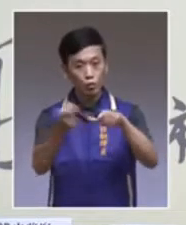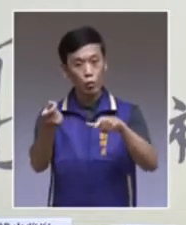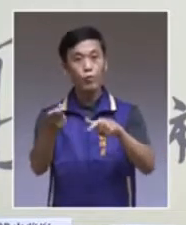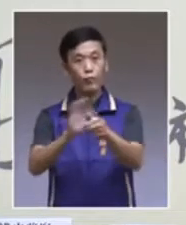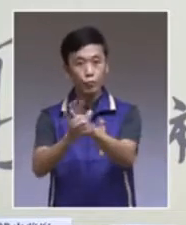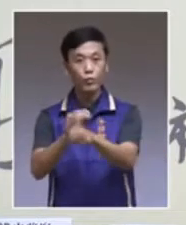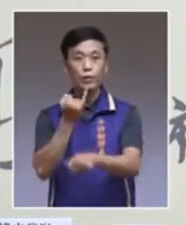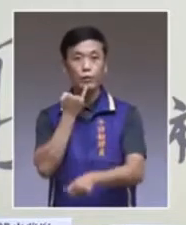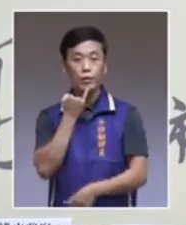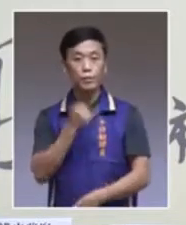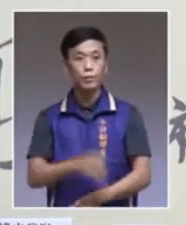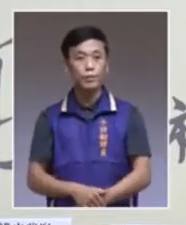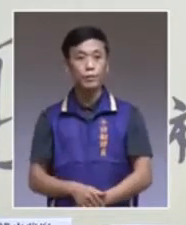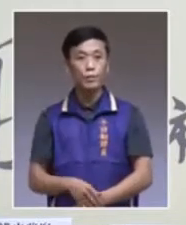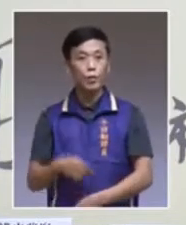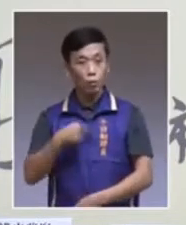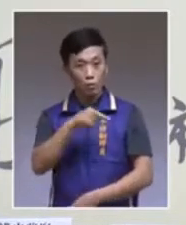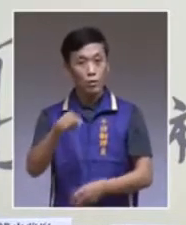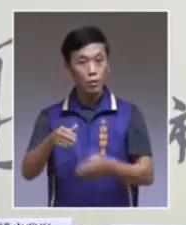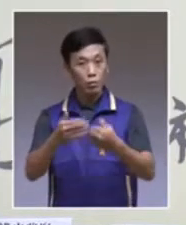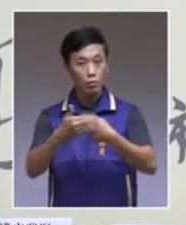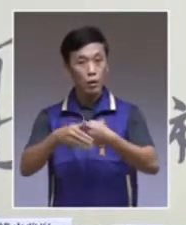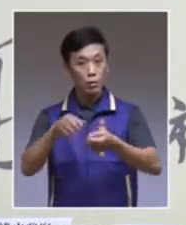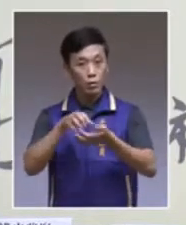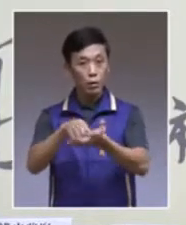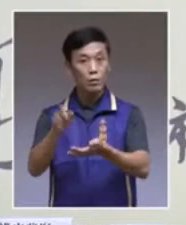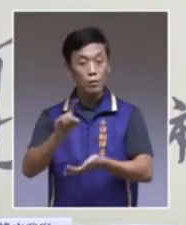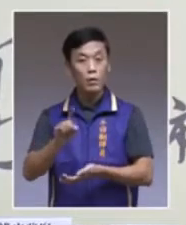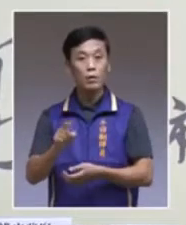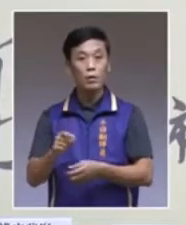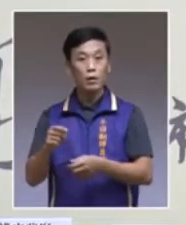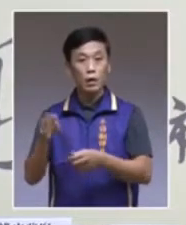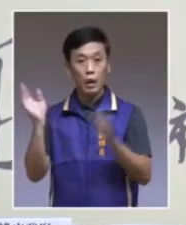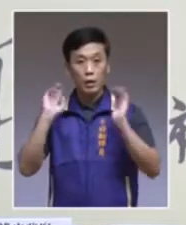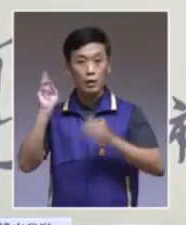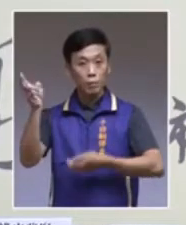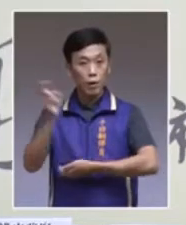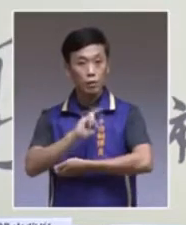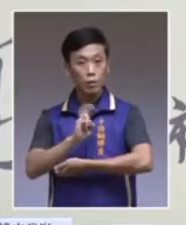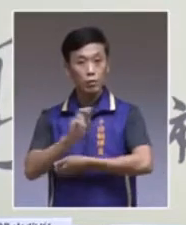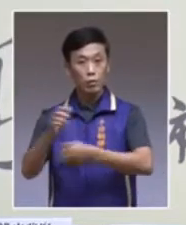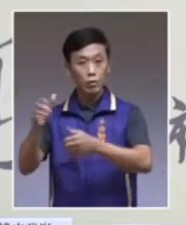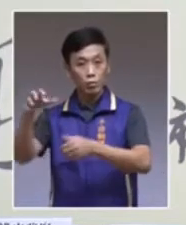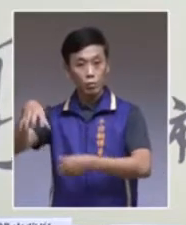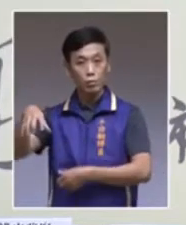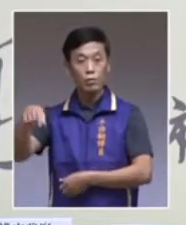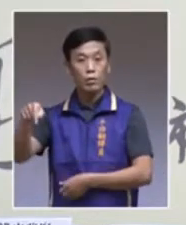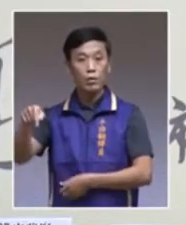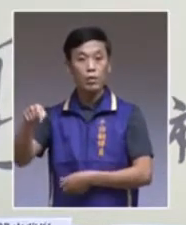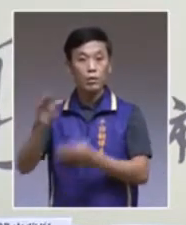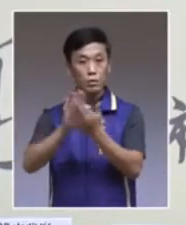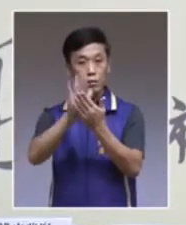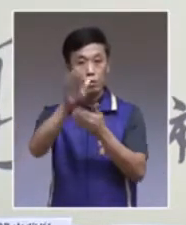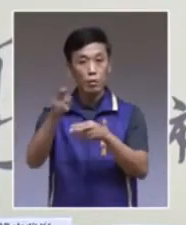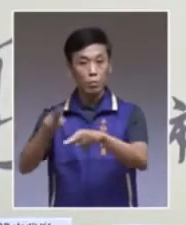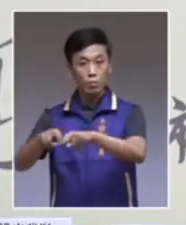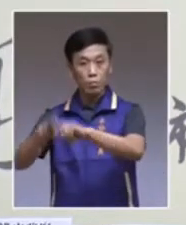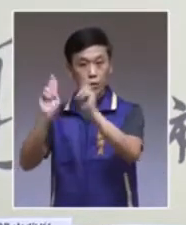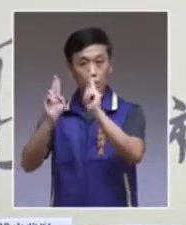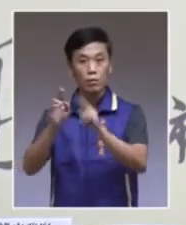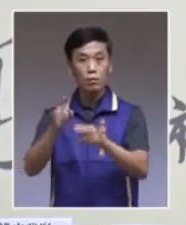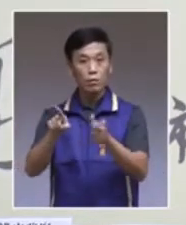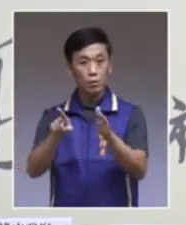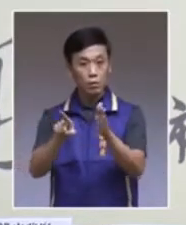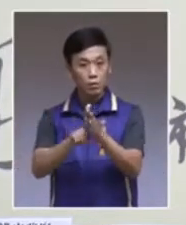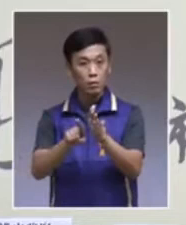啊。所以我们一定要确保我们托婴中心，那未来在开放的时候，